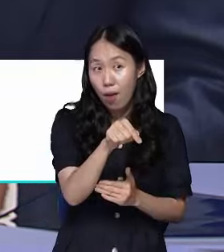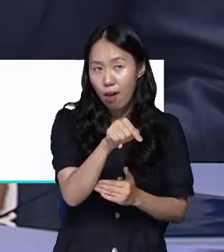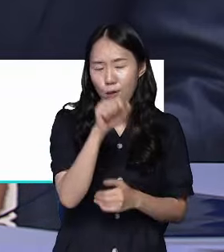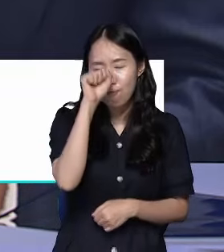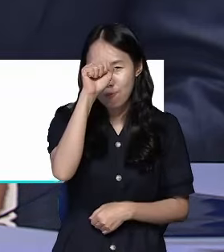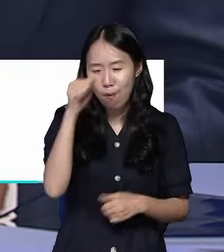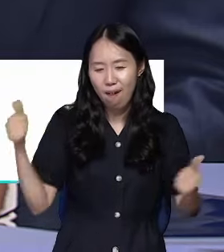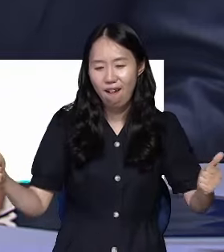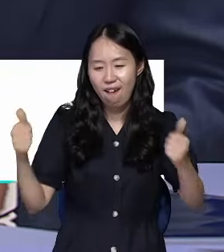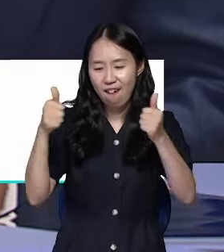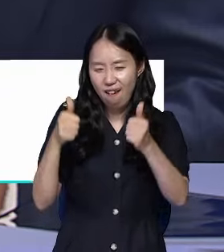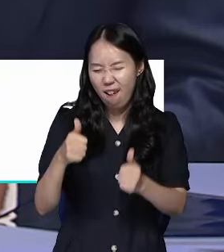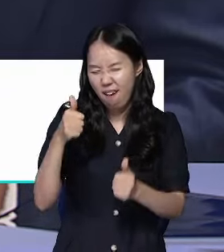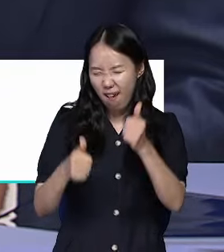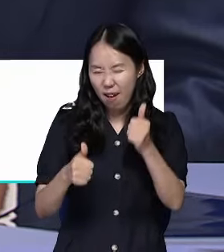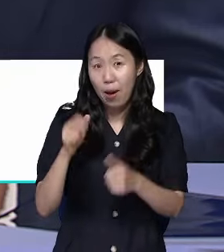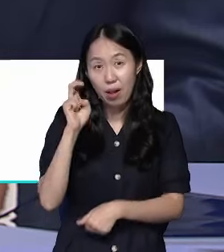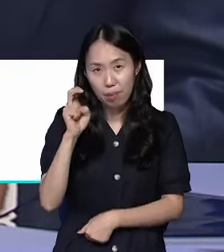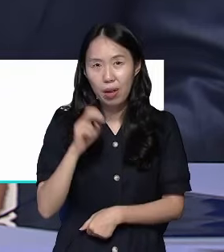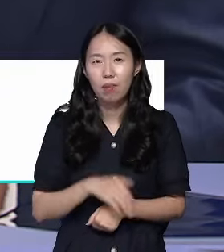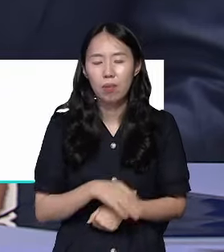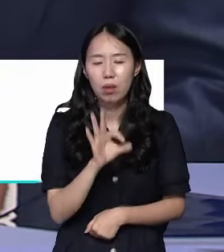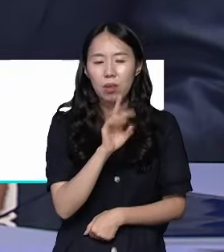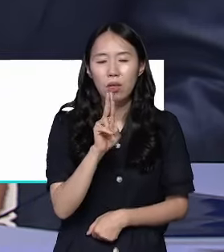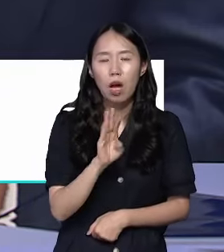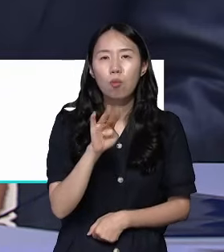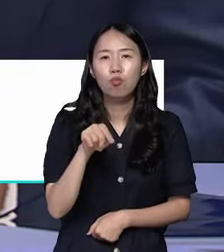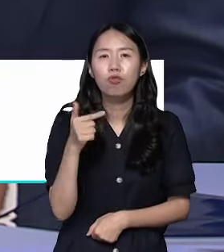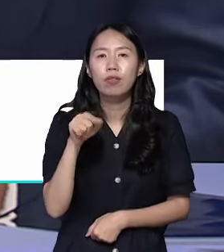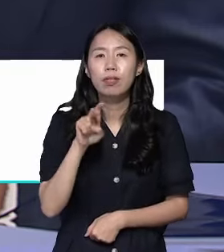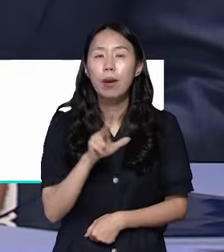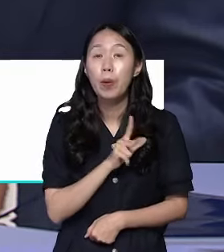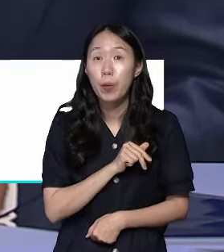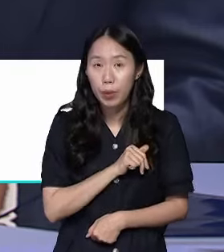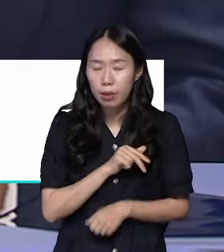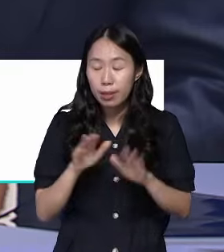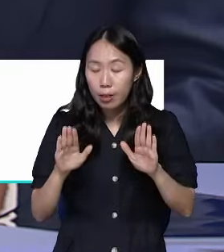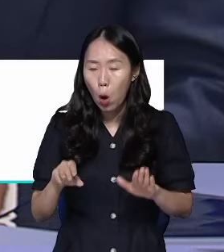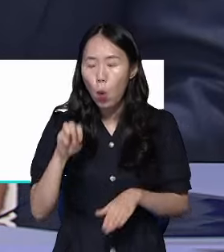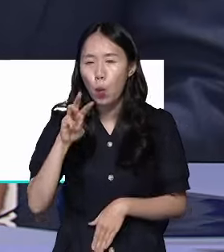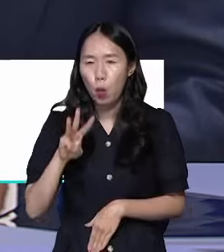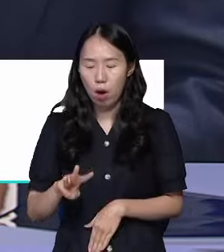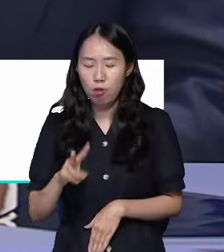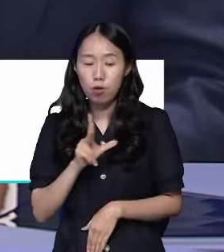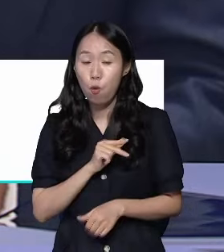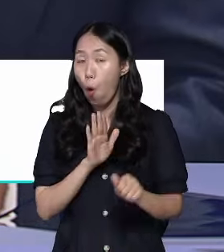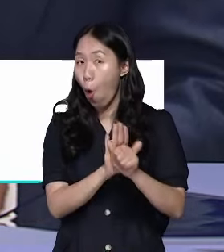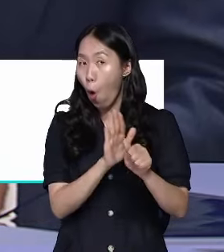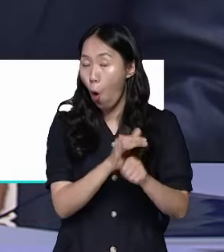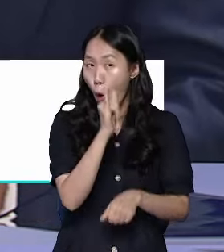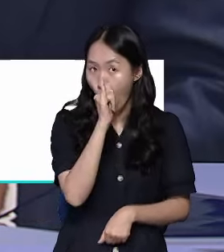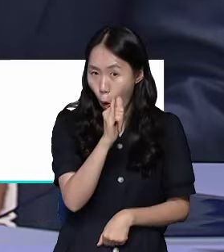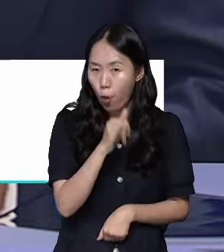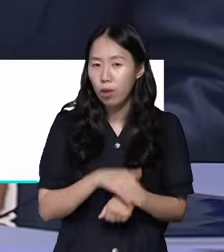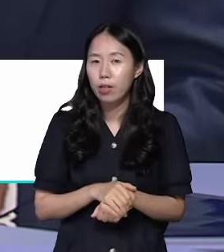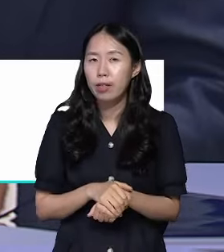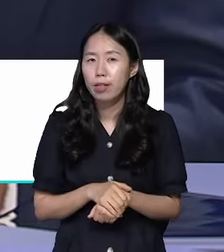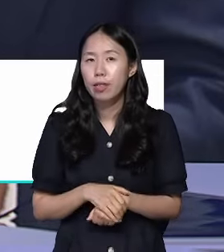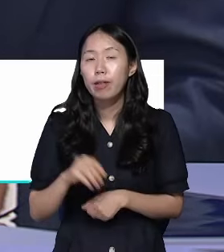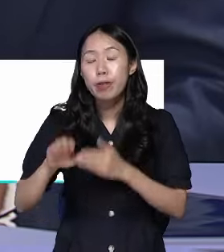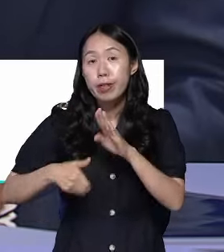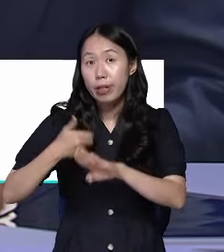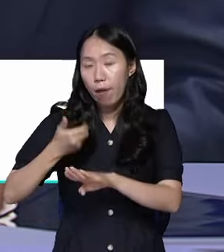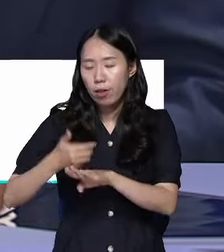간 한판 승부가 예상됩니다. 양부남 의원은 광주 현역 국회의원들의 지지를 받고 있고 더민주